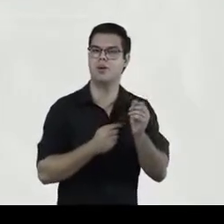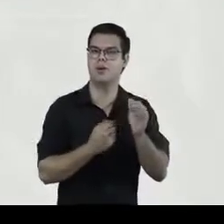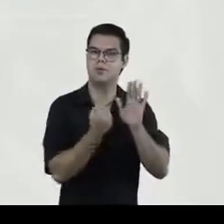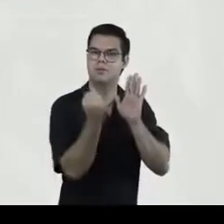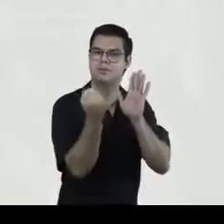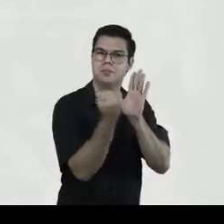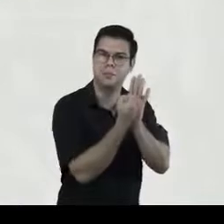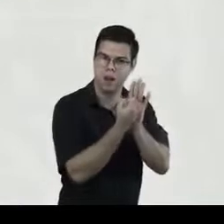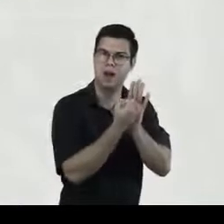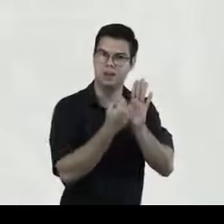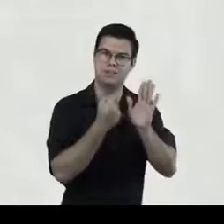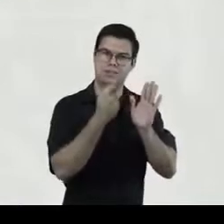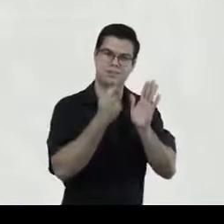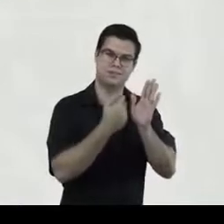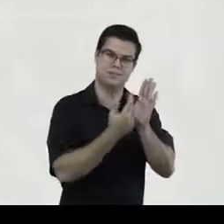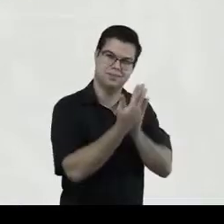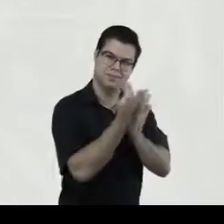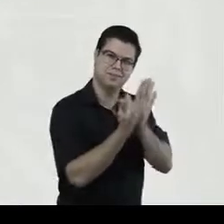filigrane. Suivante.